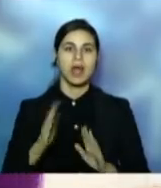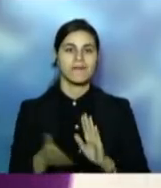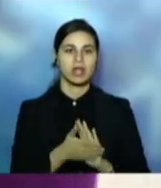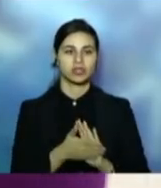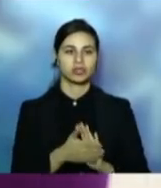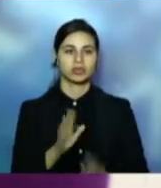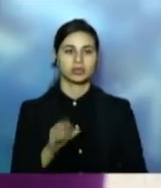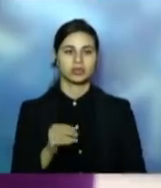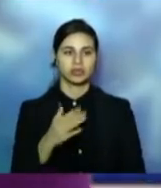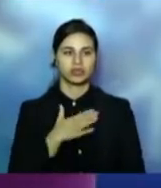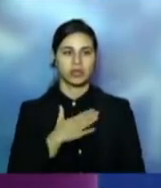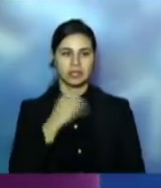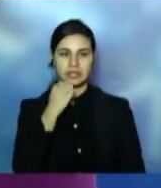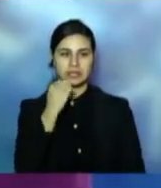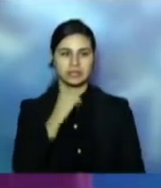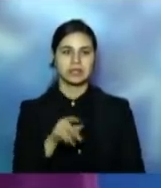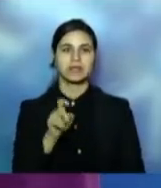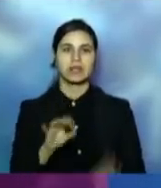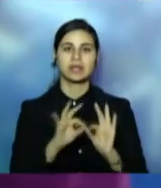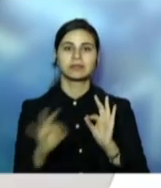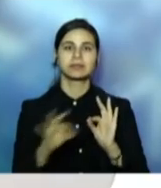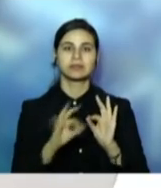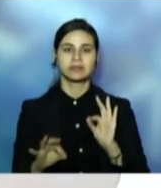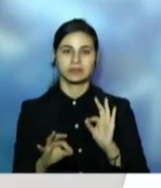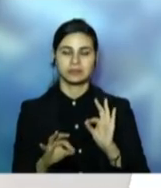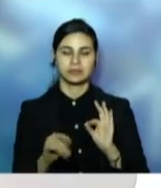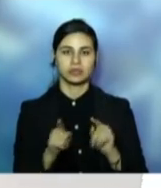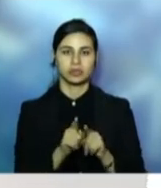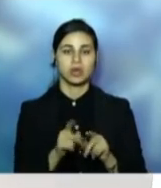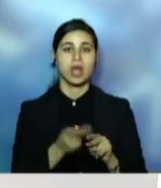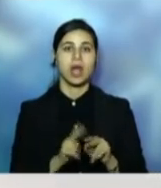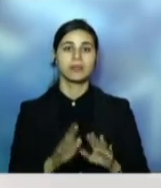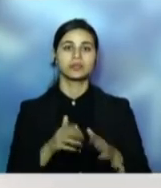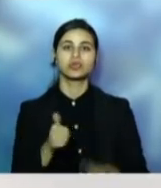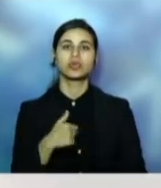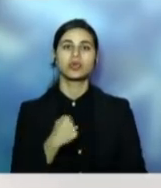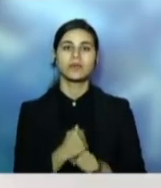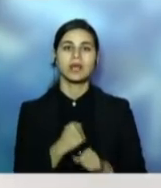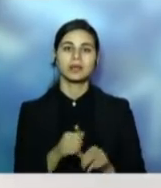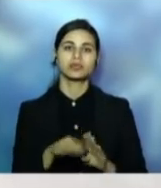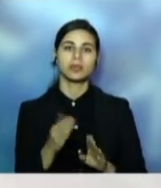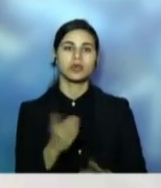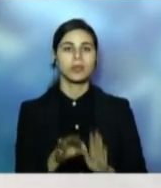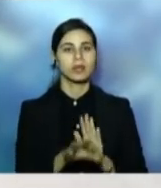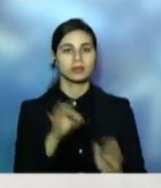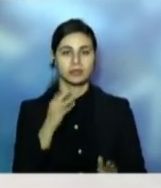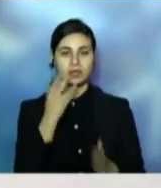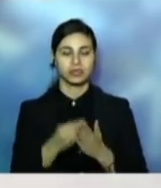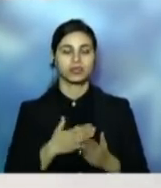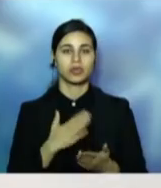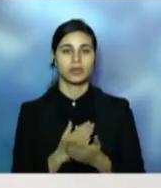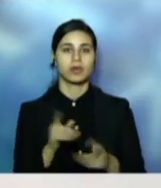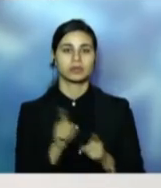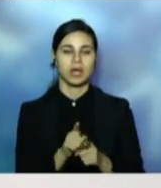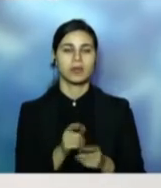რომელიც კავკასიელებისათვის ძალიან ნაცნობი პროდუქტია. ამ შემთხვევაში როგორ ვაკეთებთ უპირატესობას? აი ჩვენ გვაქვს ეგრეთ